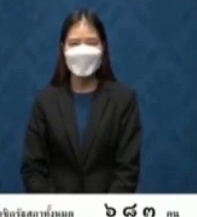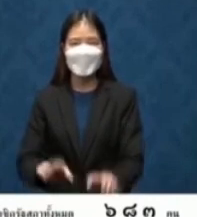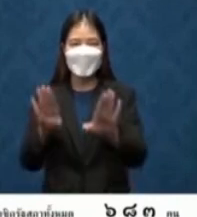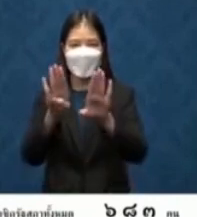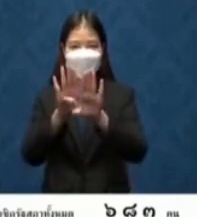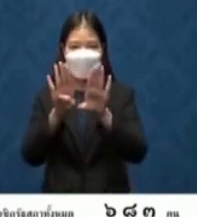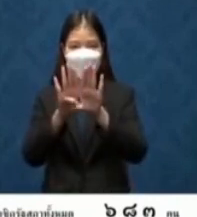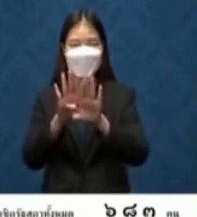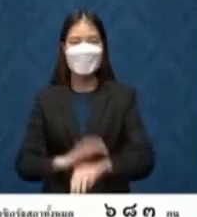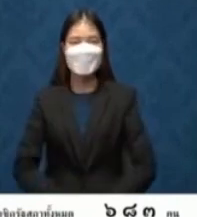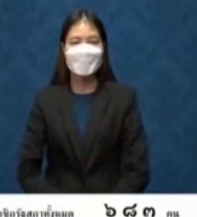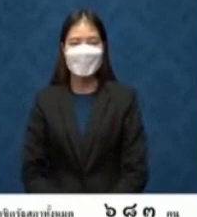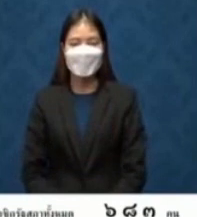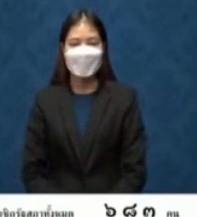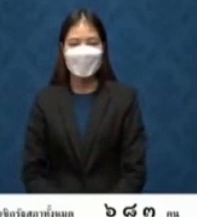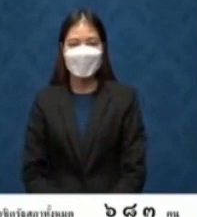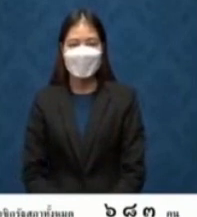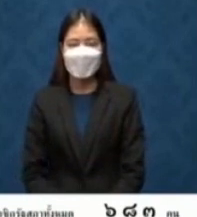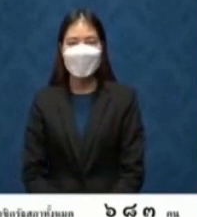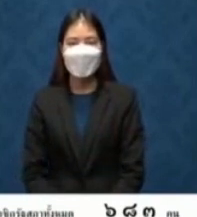ขอปิดการแสดงตนครับ